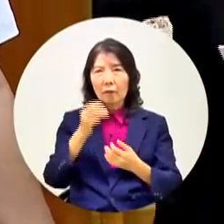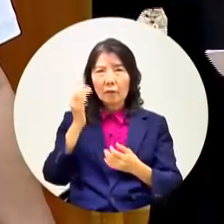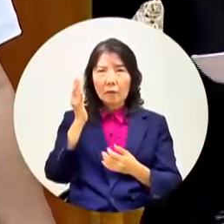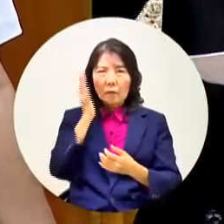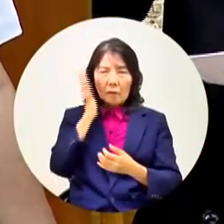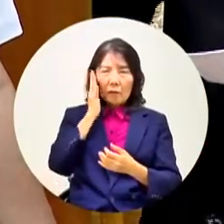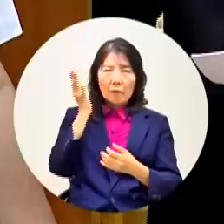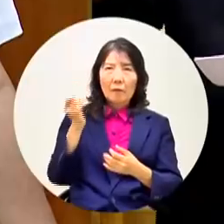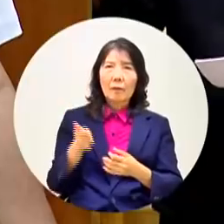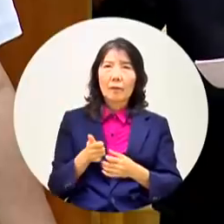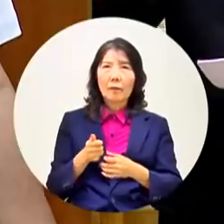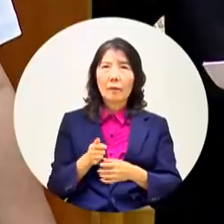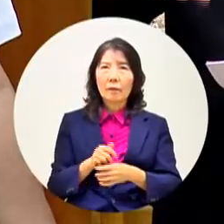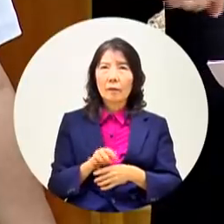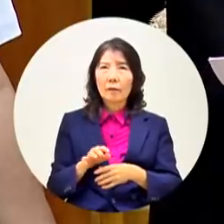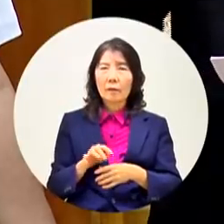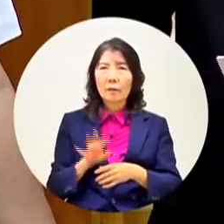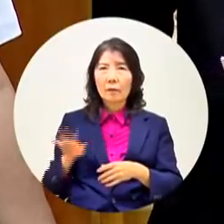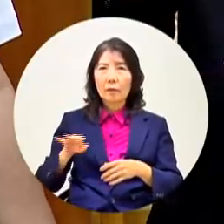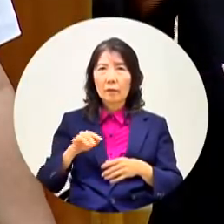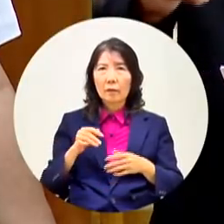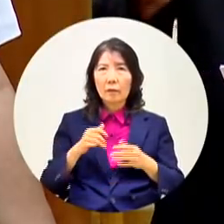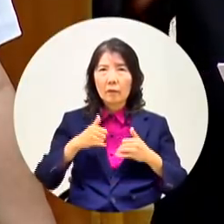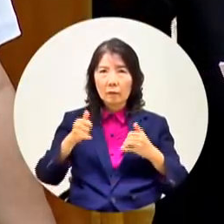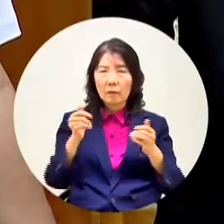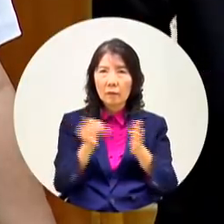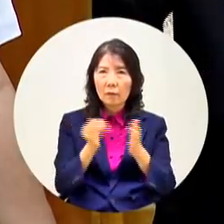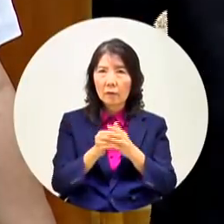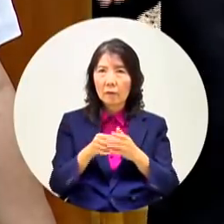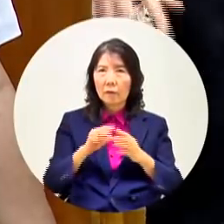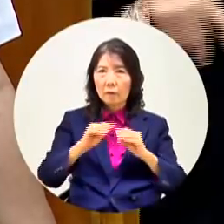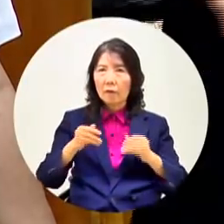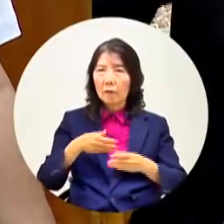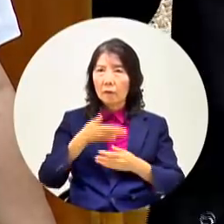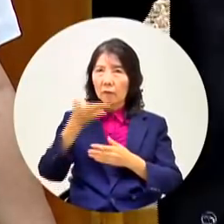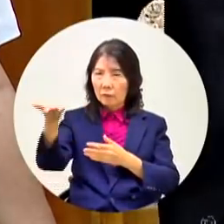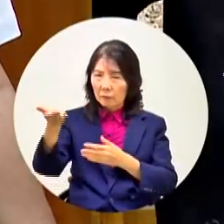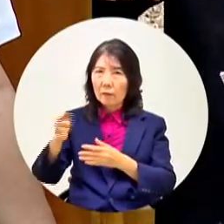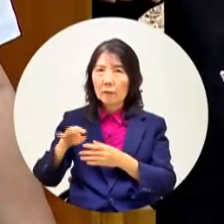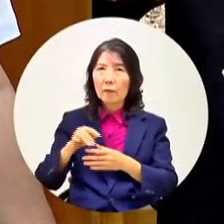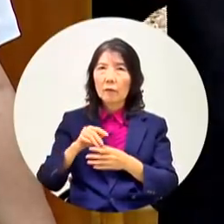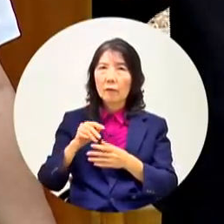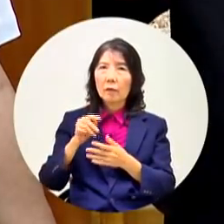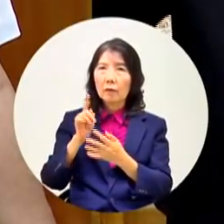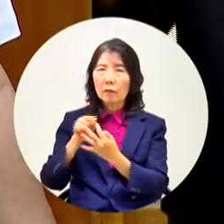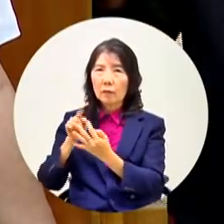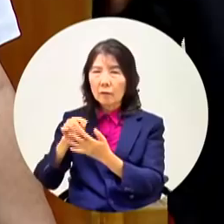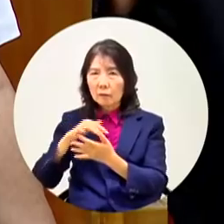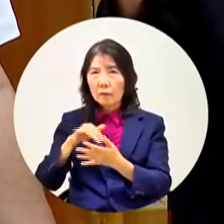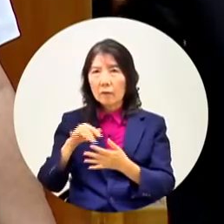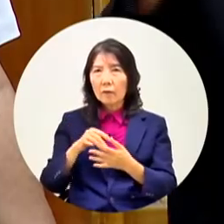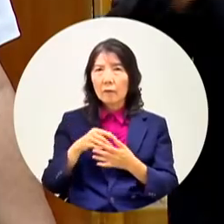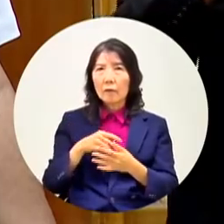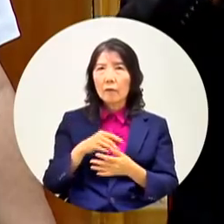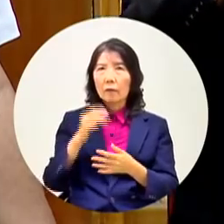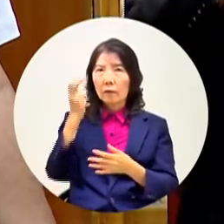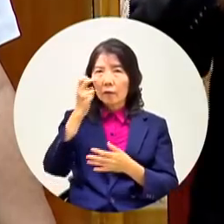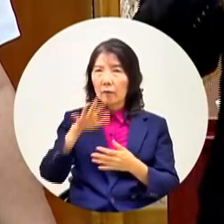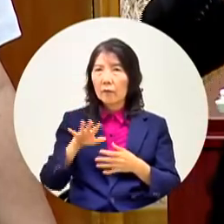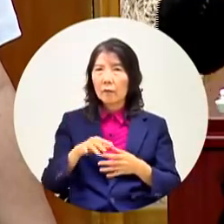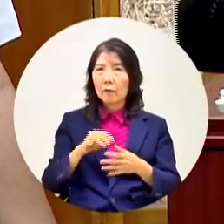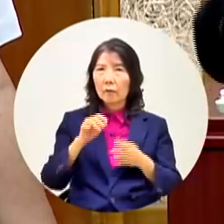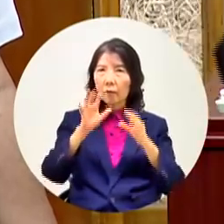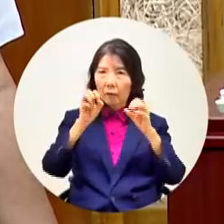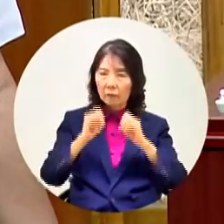等到这个道路完了以后，点交土地给他，我们整个这个拆迁的部分就会强制来执